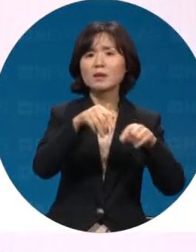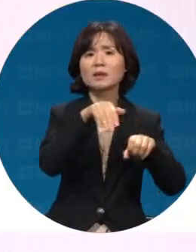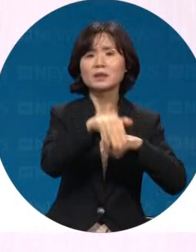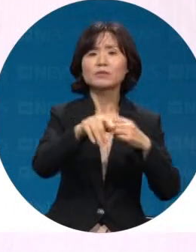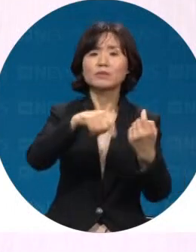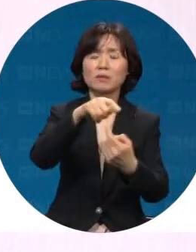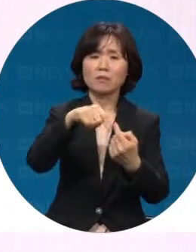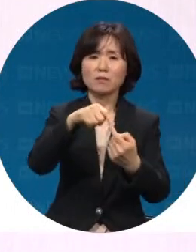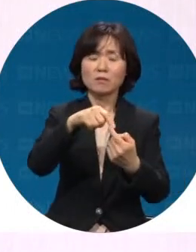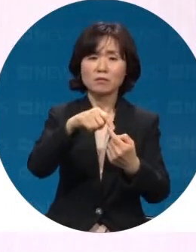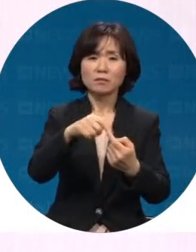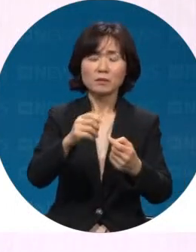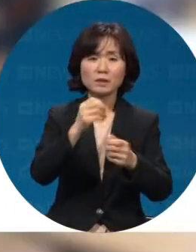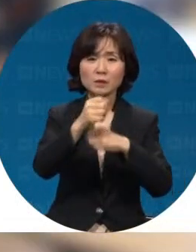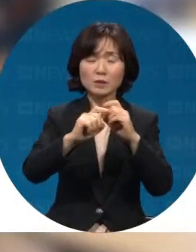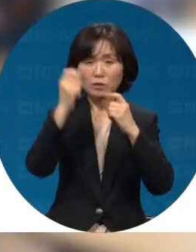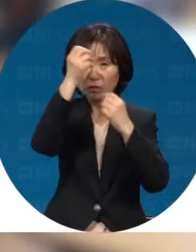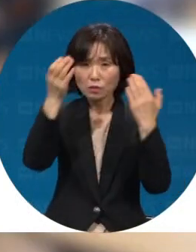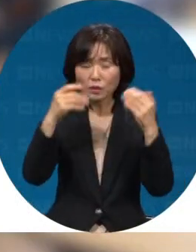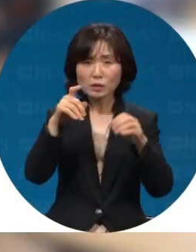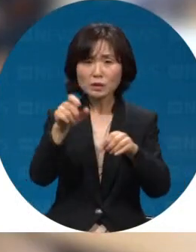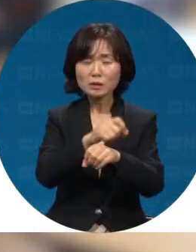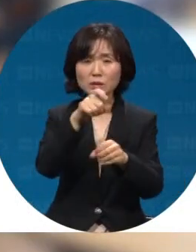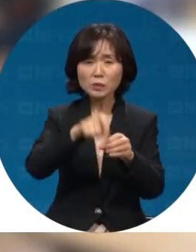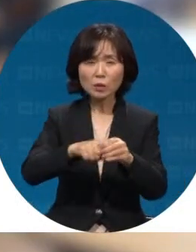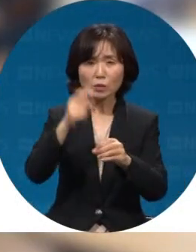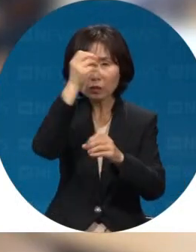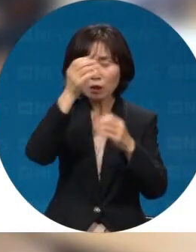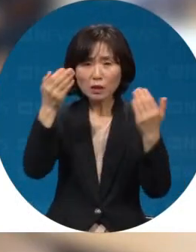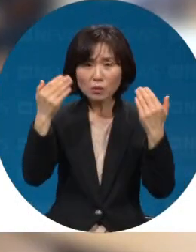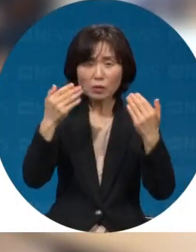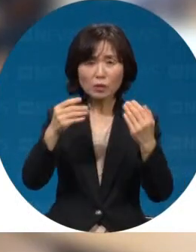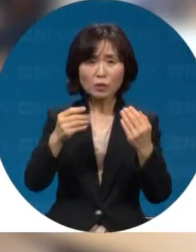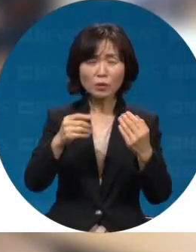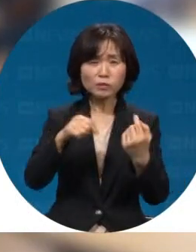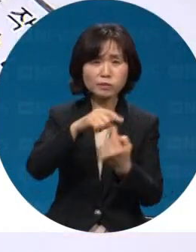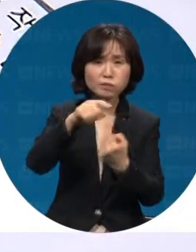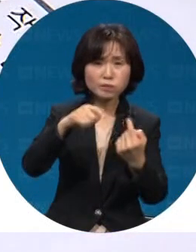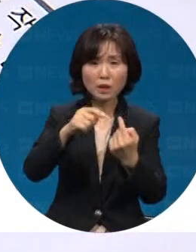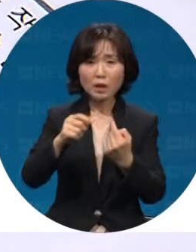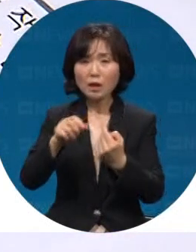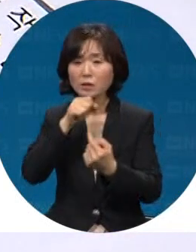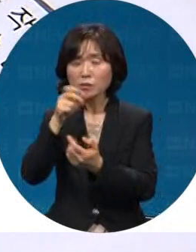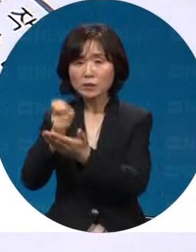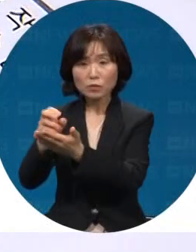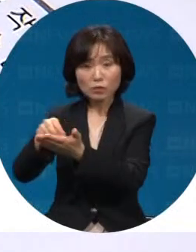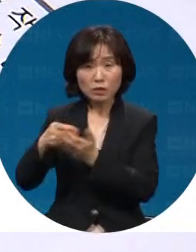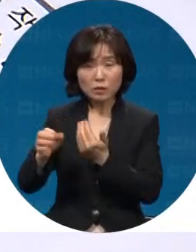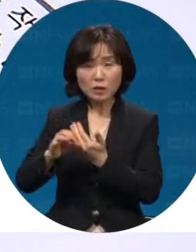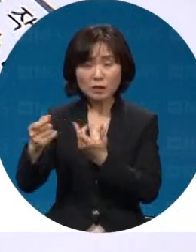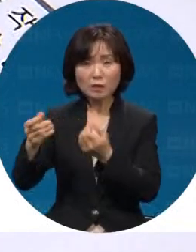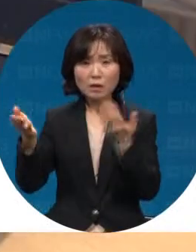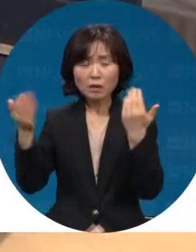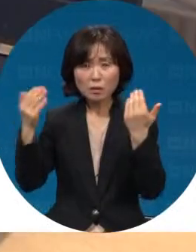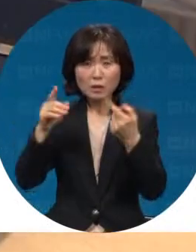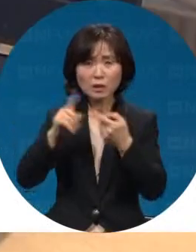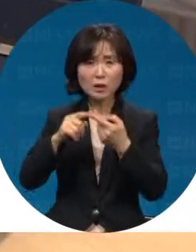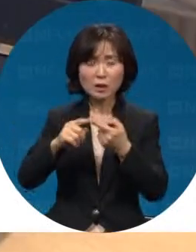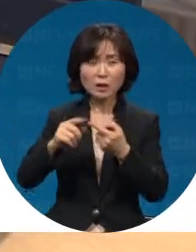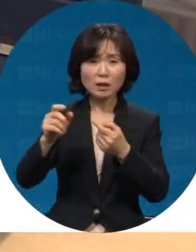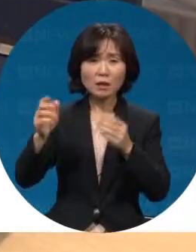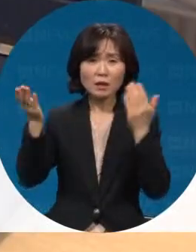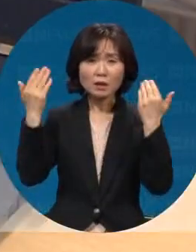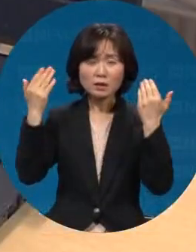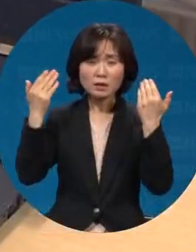운영합니다 자 사고와 특목고가 유지된 상태로 학점 제가 도입되면 이런 학교들에 대한 우수학생 쏠림이 훨씬